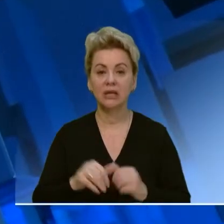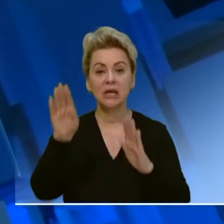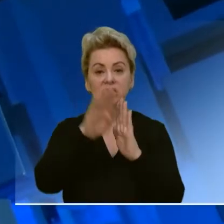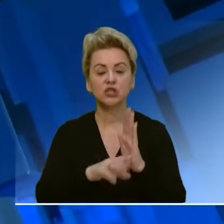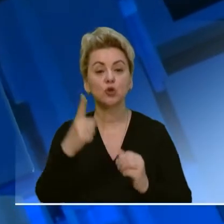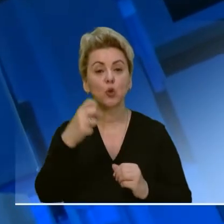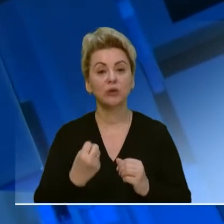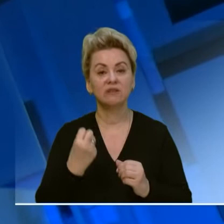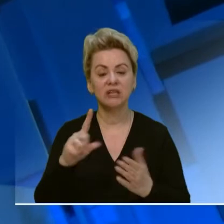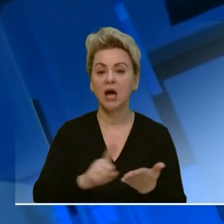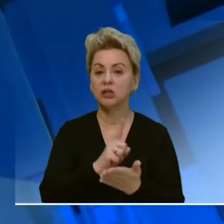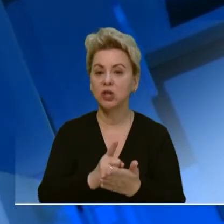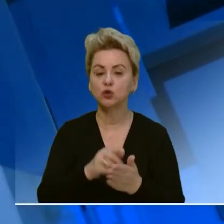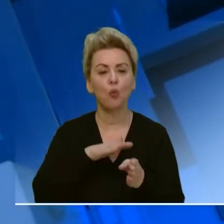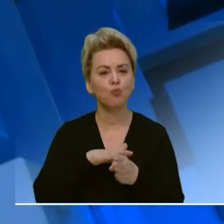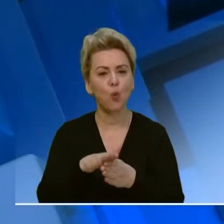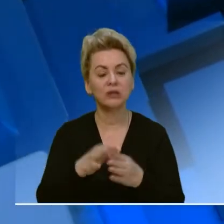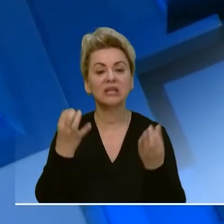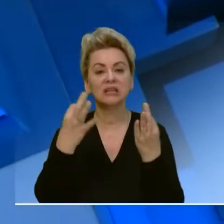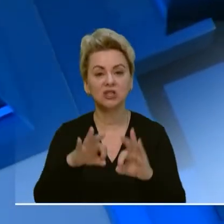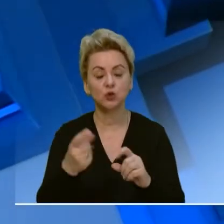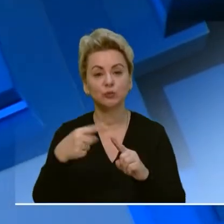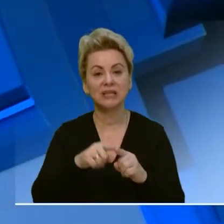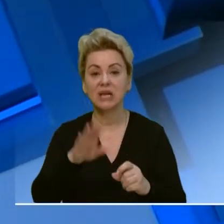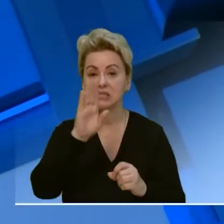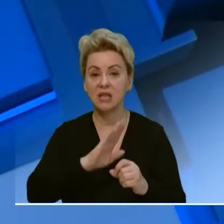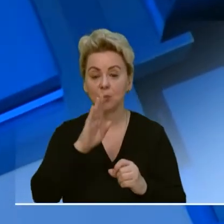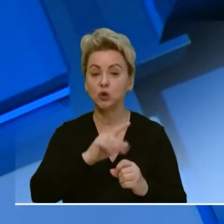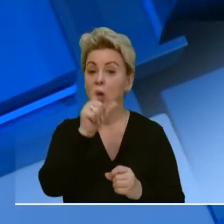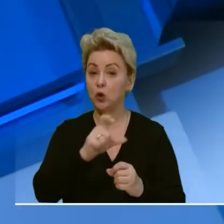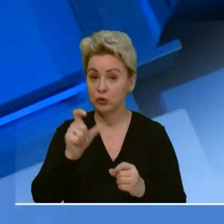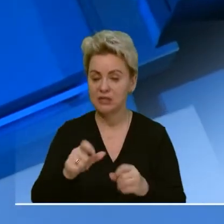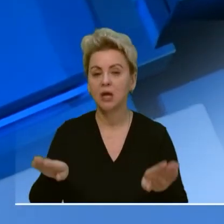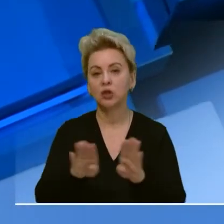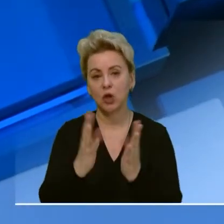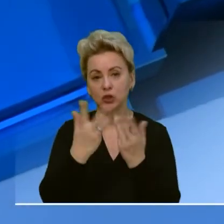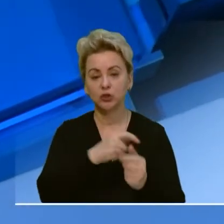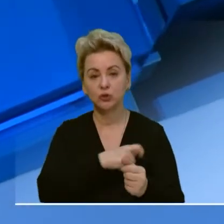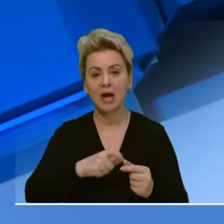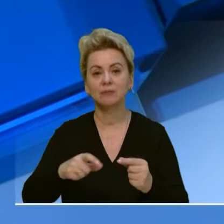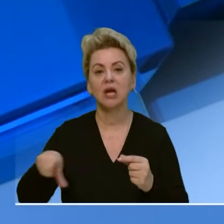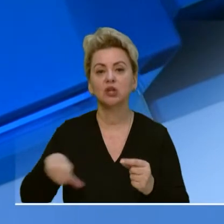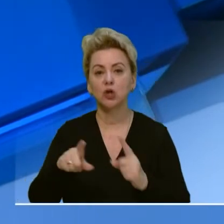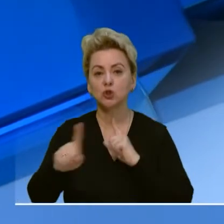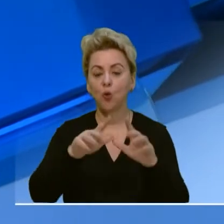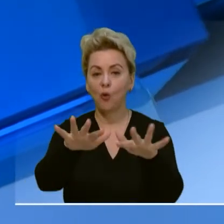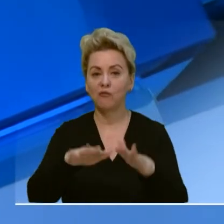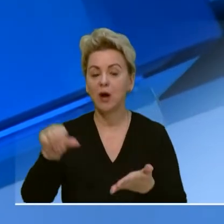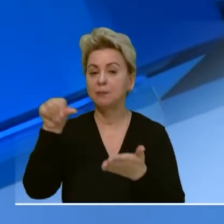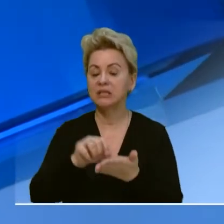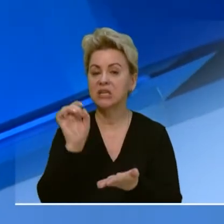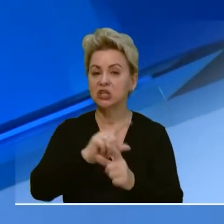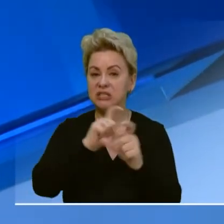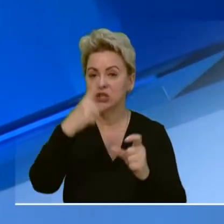Система 112 должна быть полностью доступной для слабослышащих людей. Так считают депутаты Донского парламента, представители